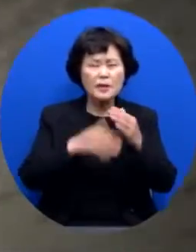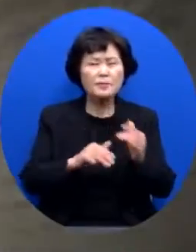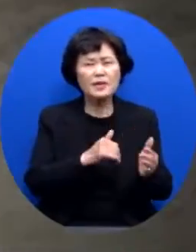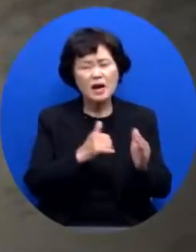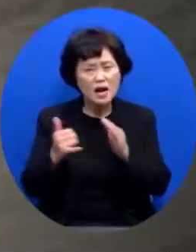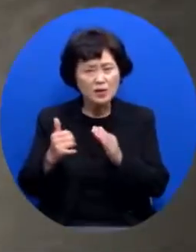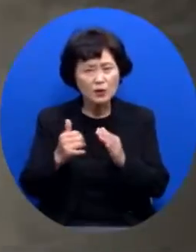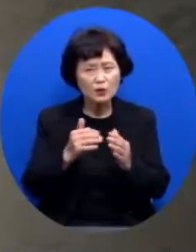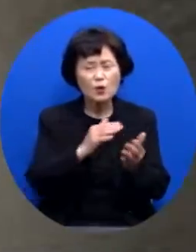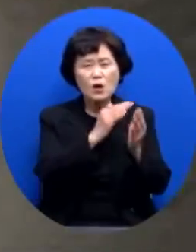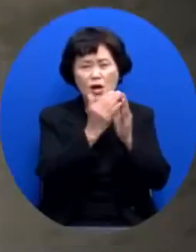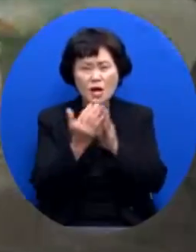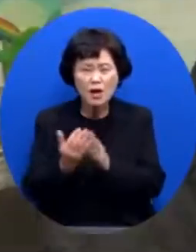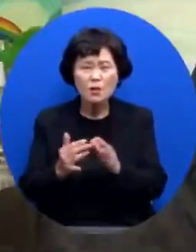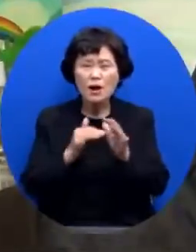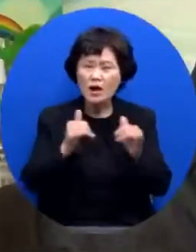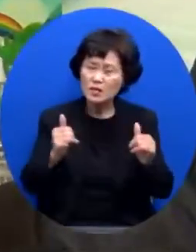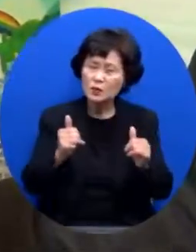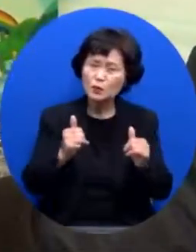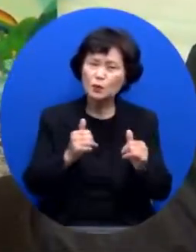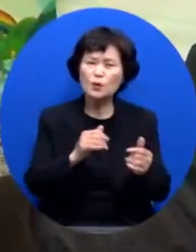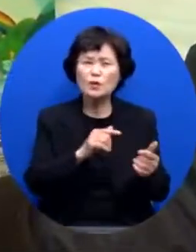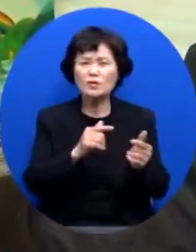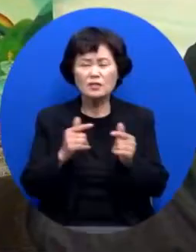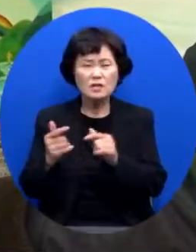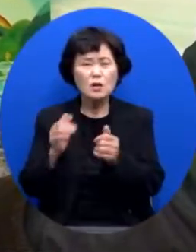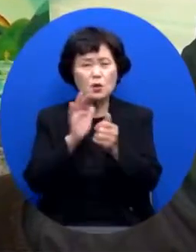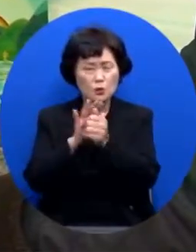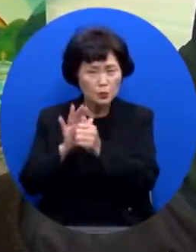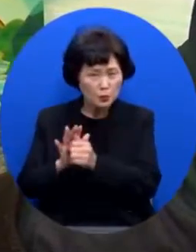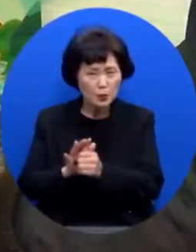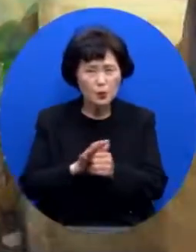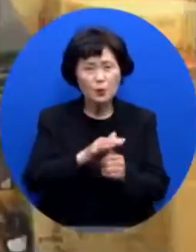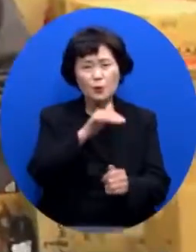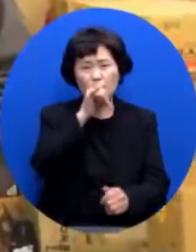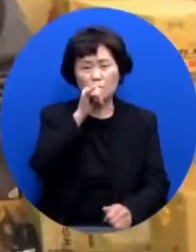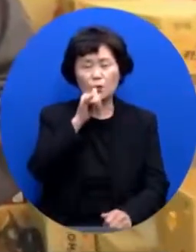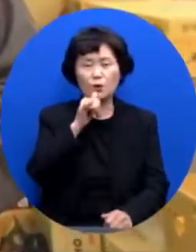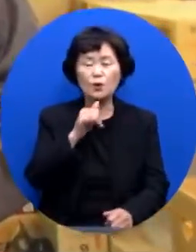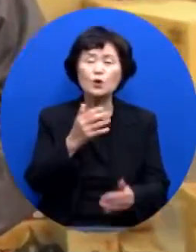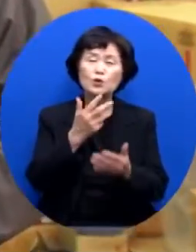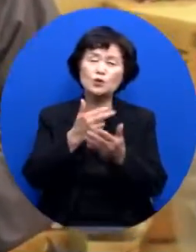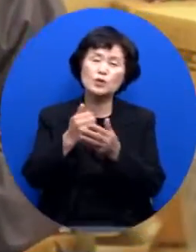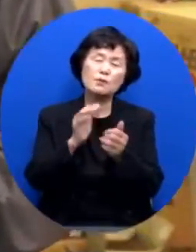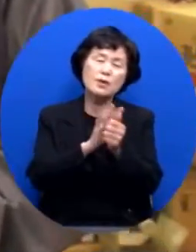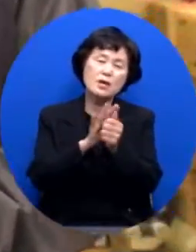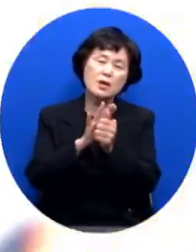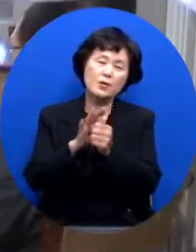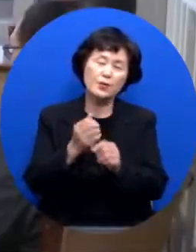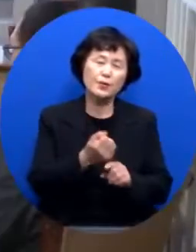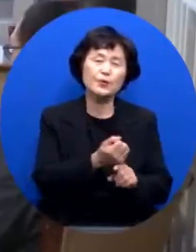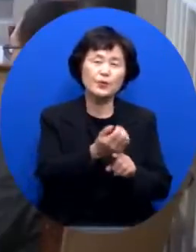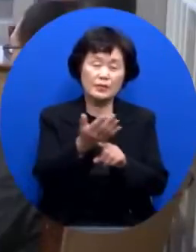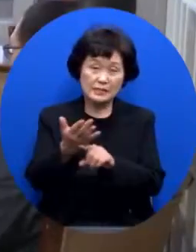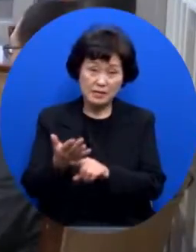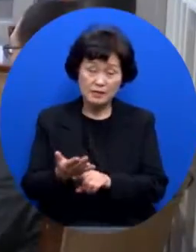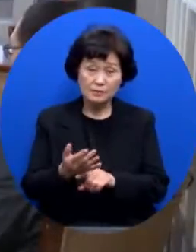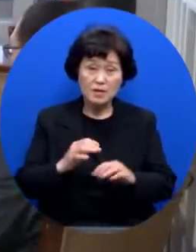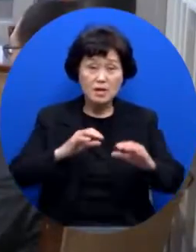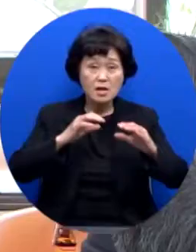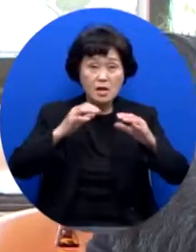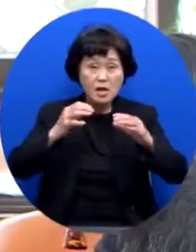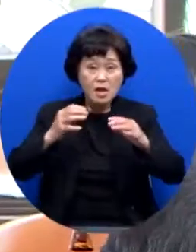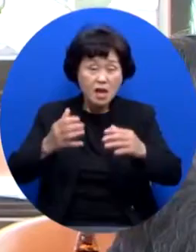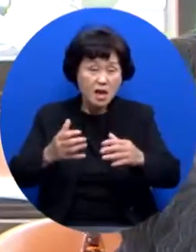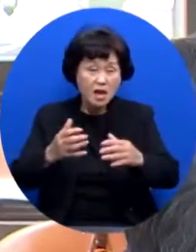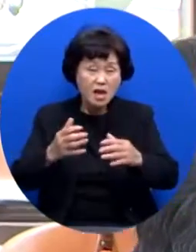유가족, 2014년 세월호 참사 때는 세월호 유가족을 지원하고 주님의 위로를 전했습니다. 전 세계를